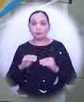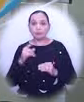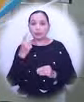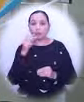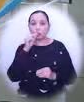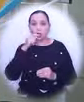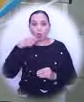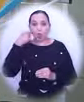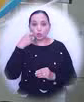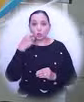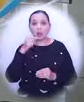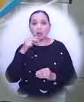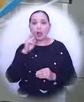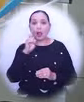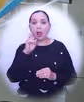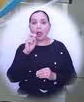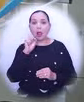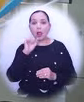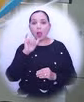1 choy qoshiq kaolin,